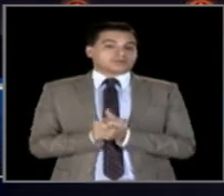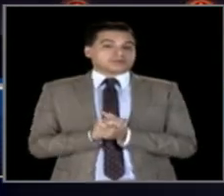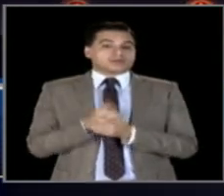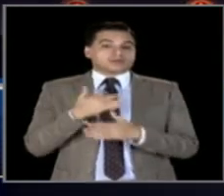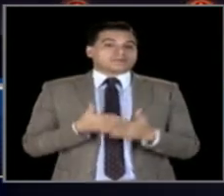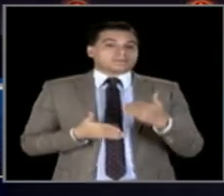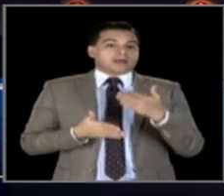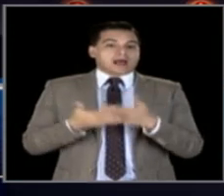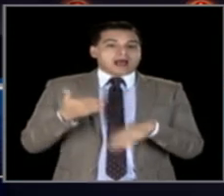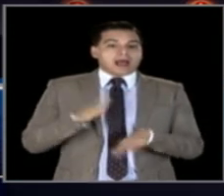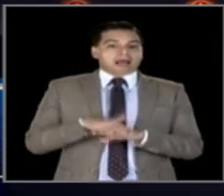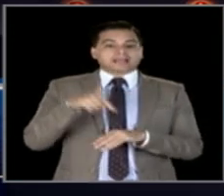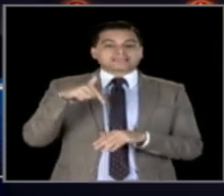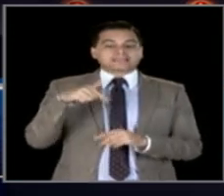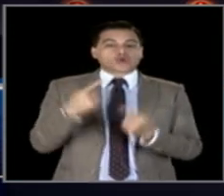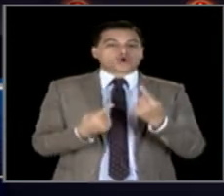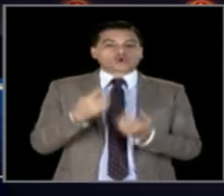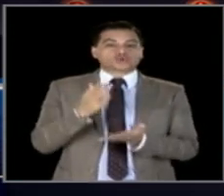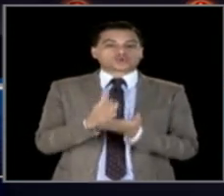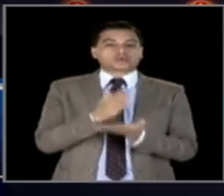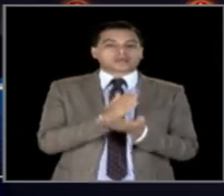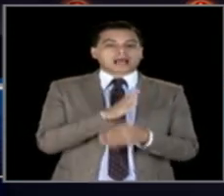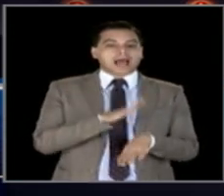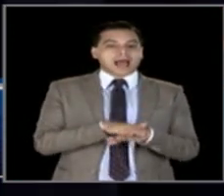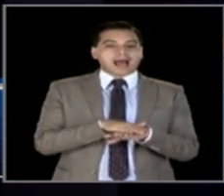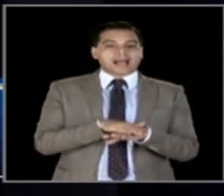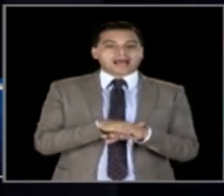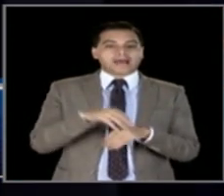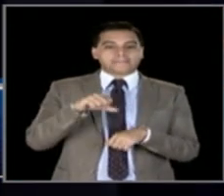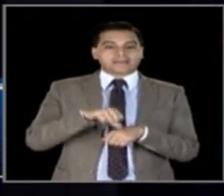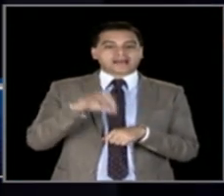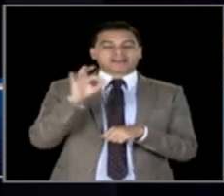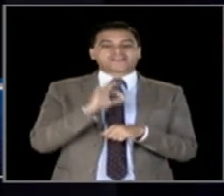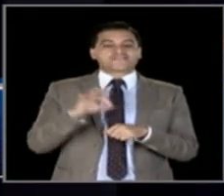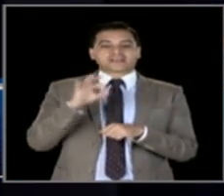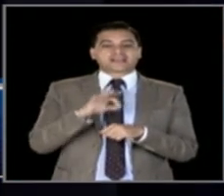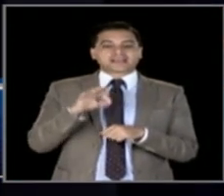اتبنت على 6 جزر عند مدخل ميناء هلسنكي.